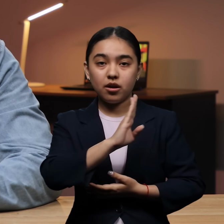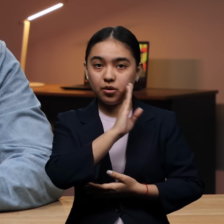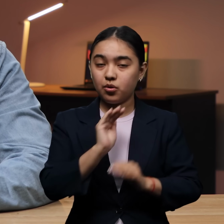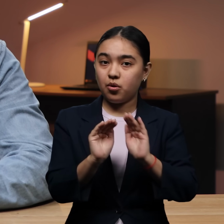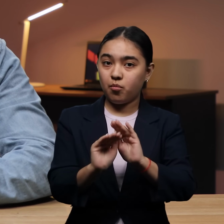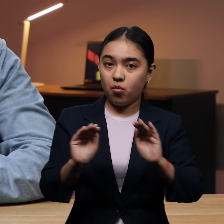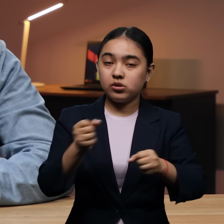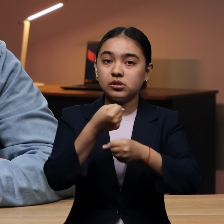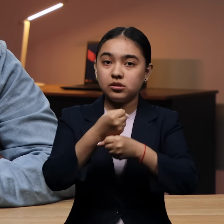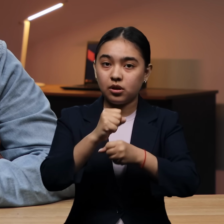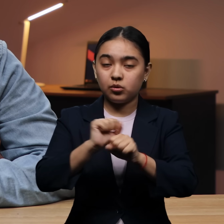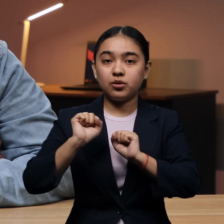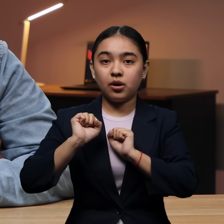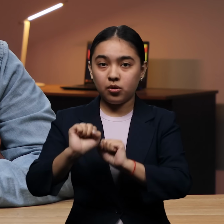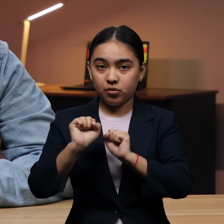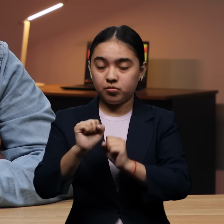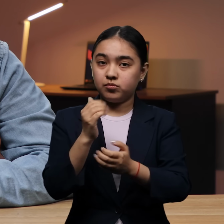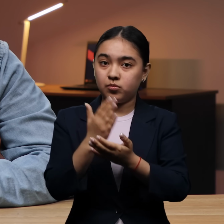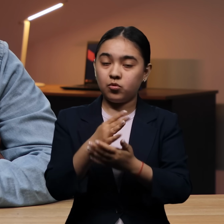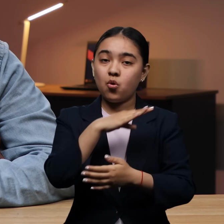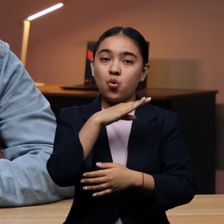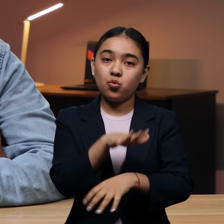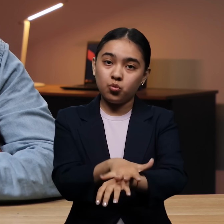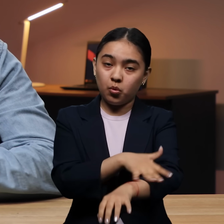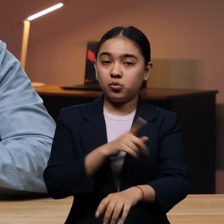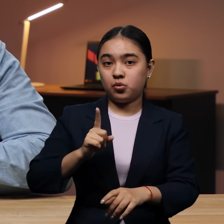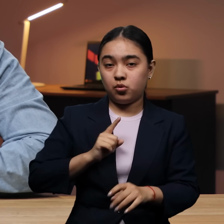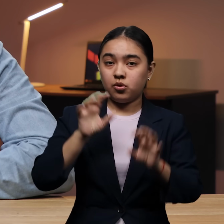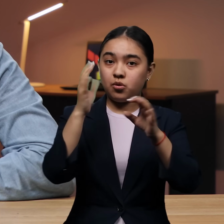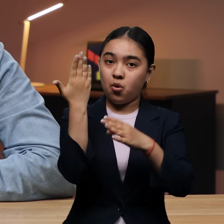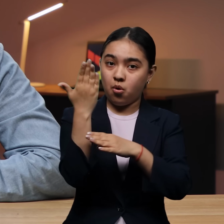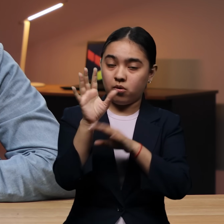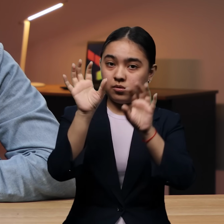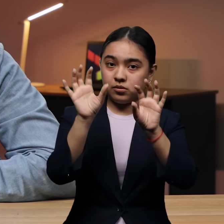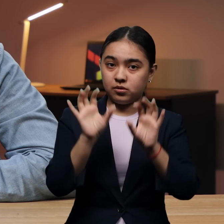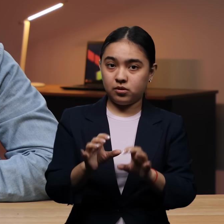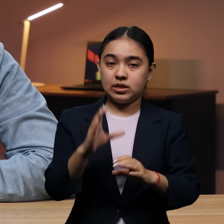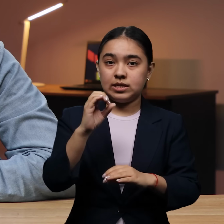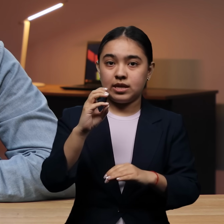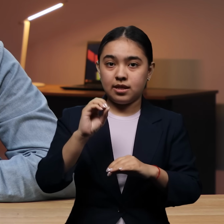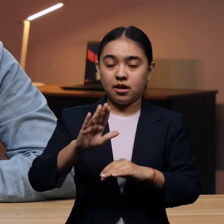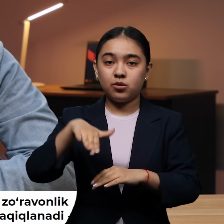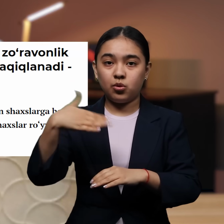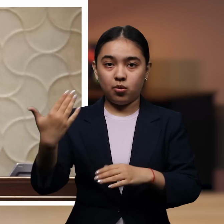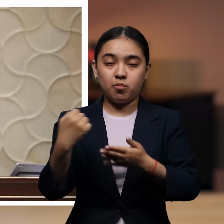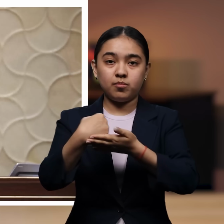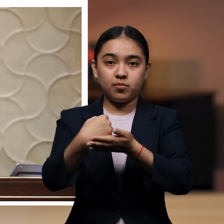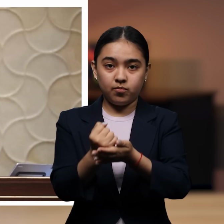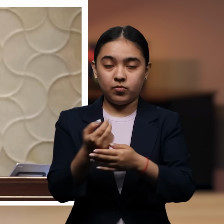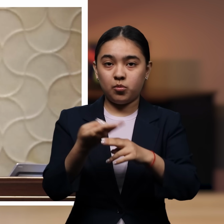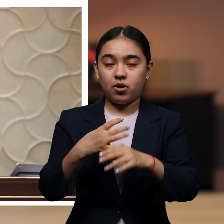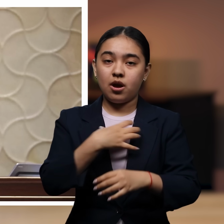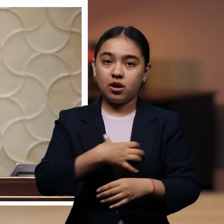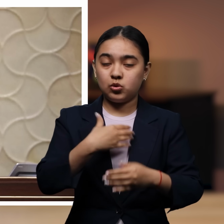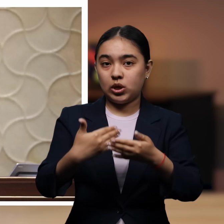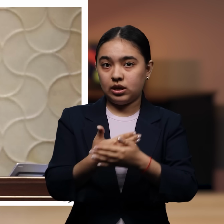Ayollar va bolalarni zo'ravonlikdan himoya qilishga oid uzoq kutilgan qonun shu hafta Senat tomonidan ma'qullandi. Undagi eng